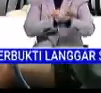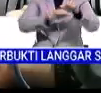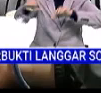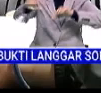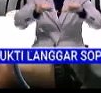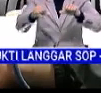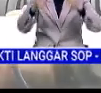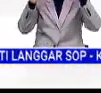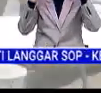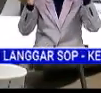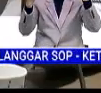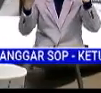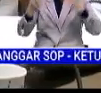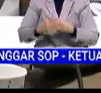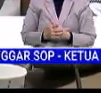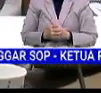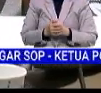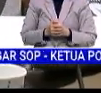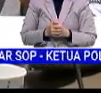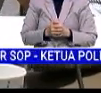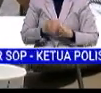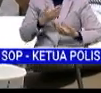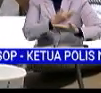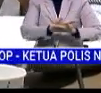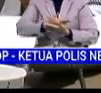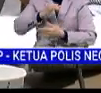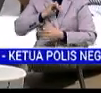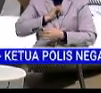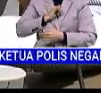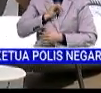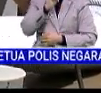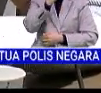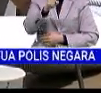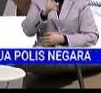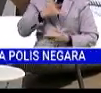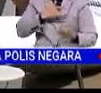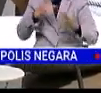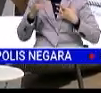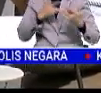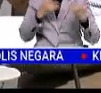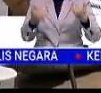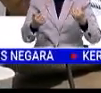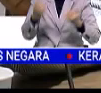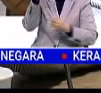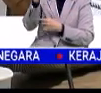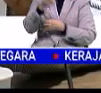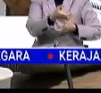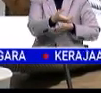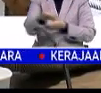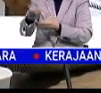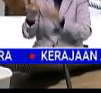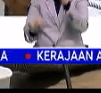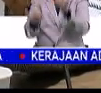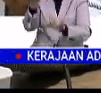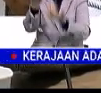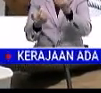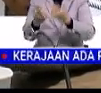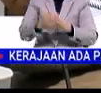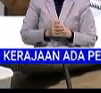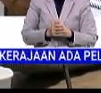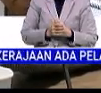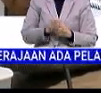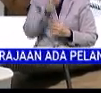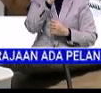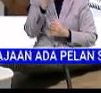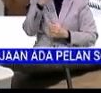sangat-sangat menarik. So my son is really excited to be a firefighter. Dia